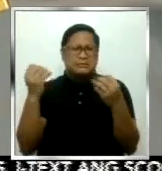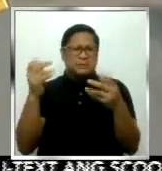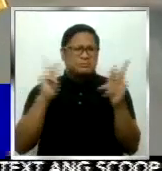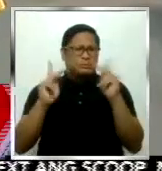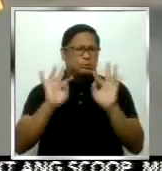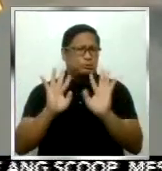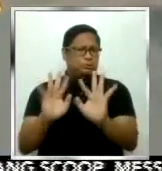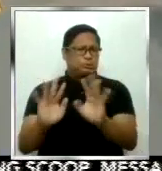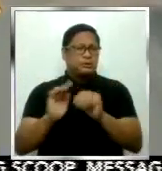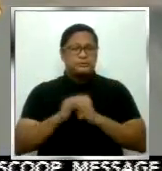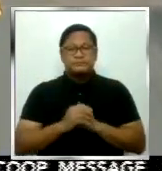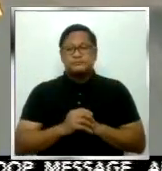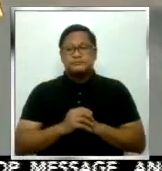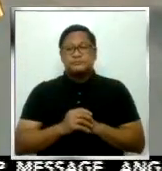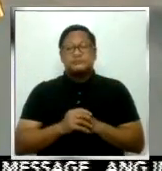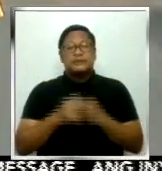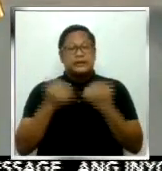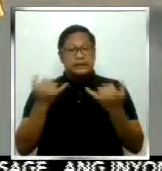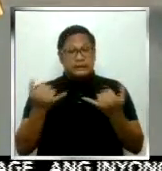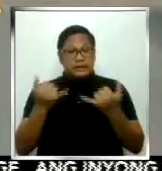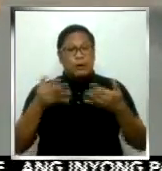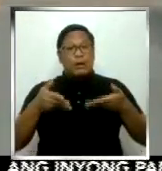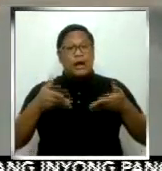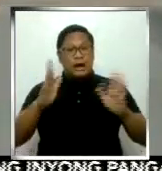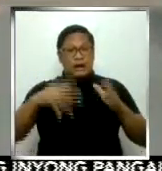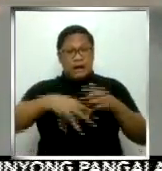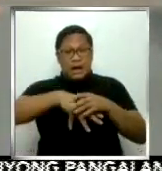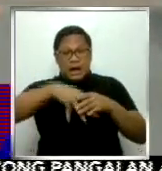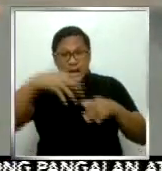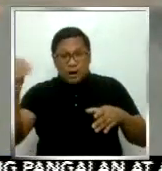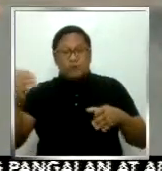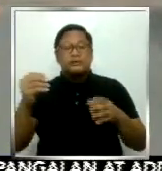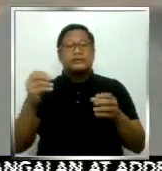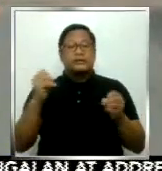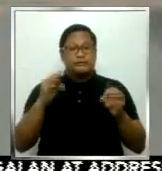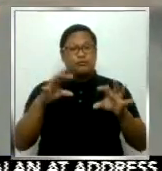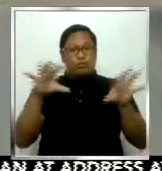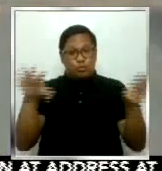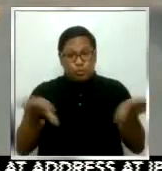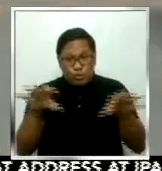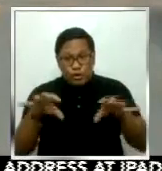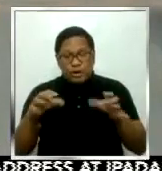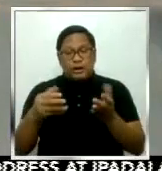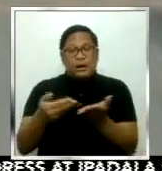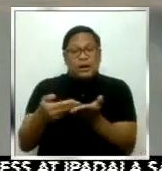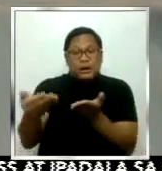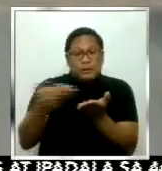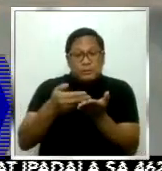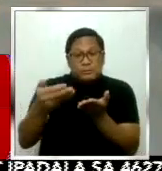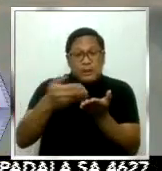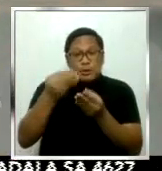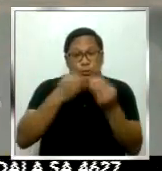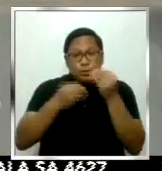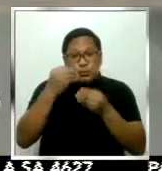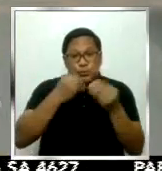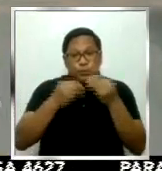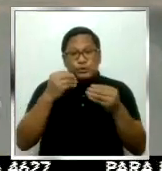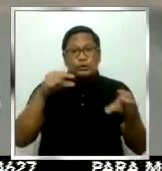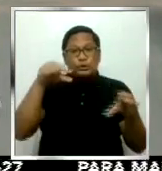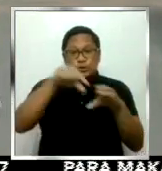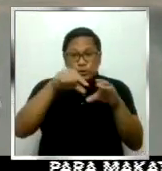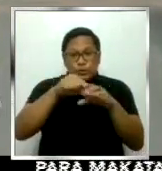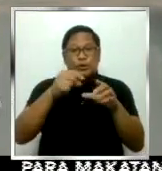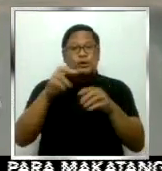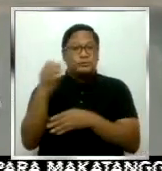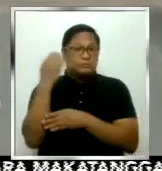dito, ang pinapayagan lang lumabas ng bahay ay yung mga magtatrabaho, yung bibili ng pagkain o mag-grocery o di kaya naman may emergency. Para maiwasan